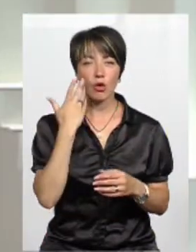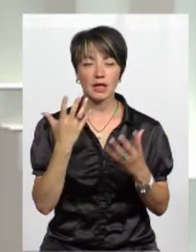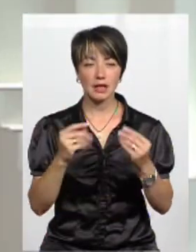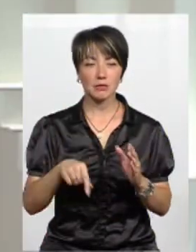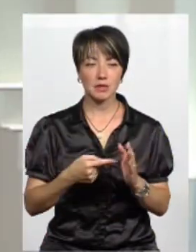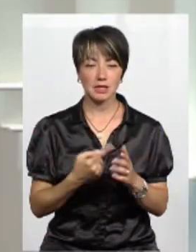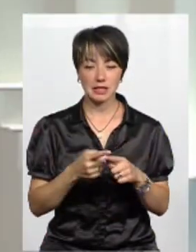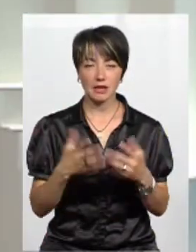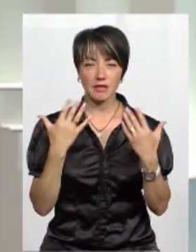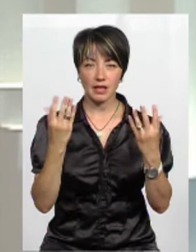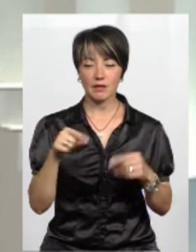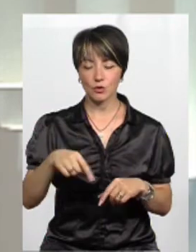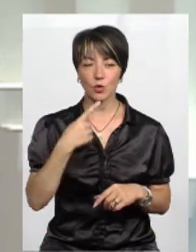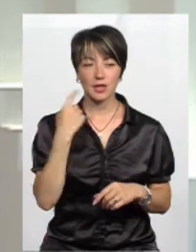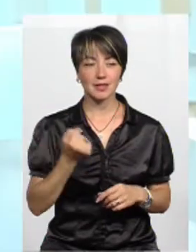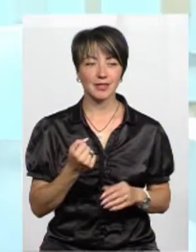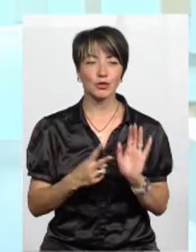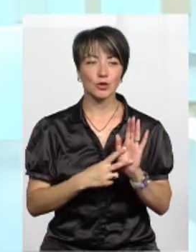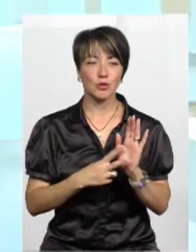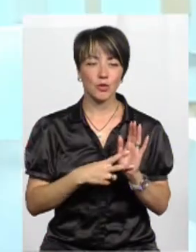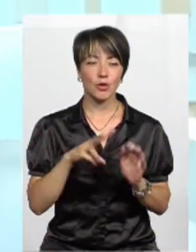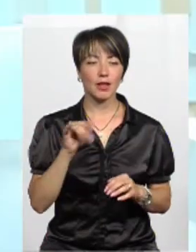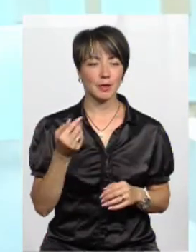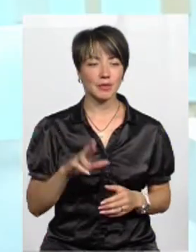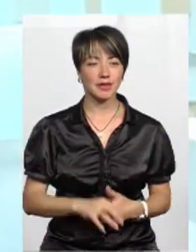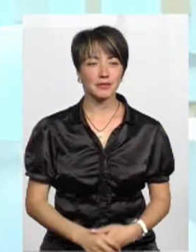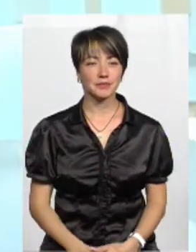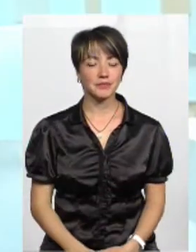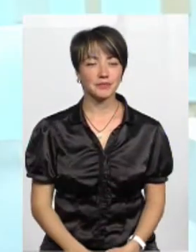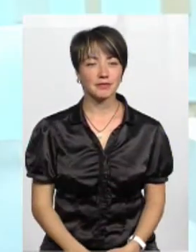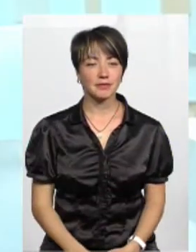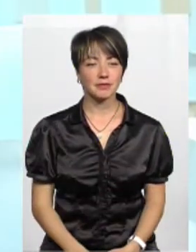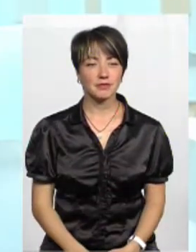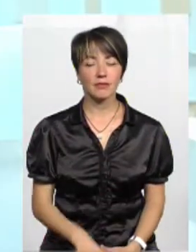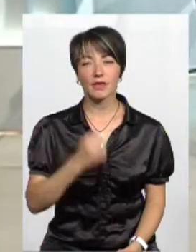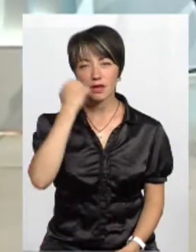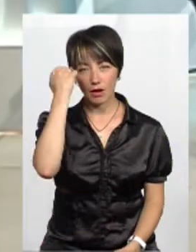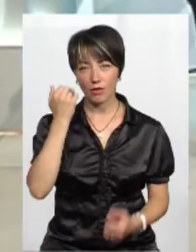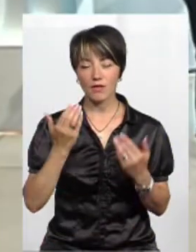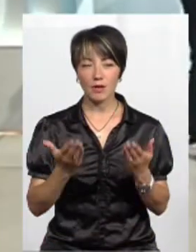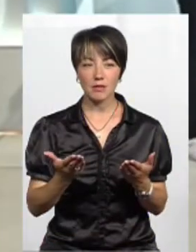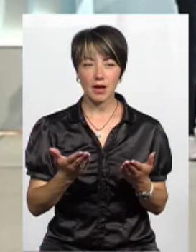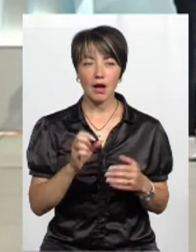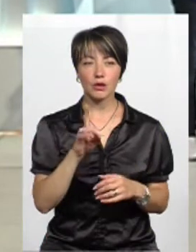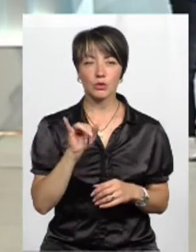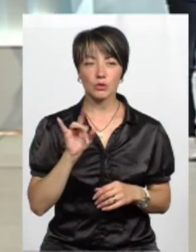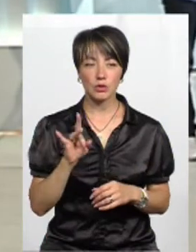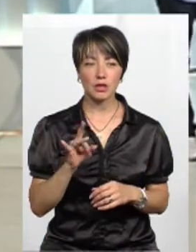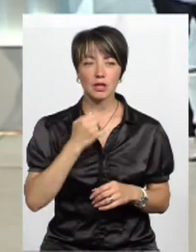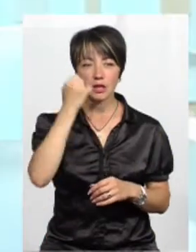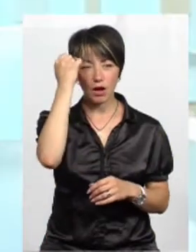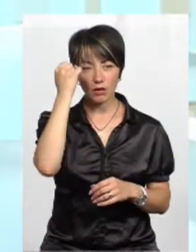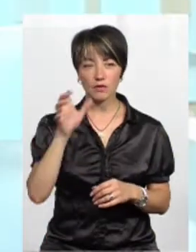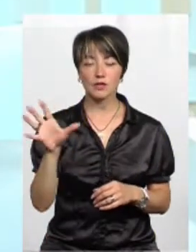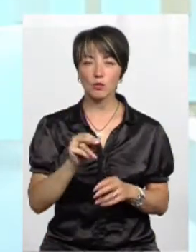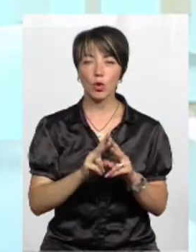міста? Вже на цих вихідних, в цю неділю. 7 липня, так. Дякую вам, Артуре.